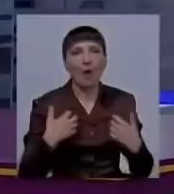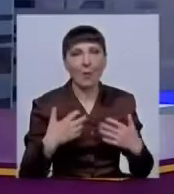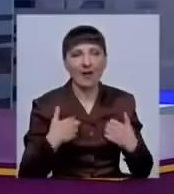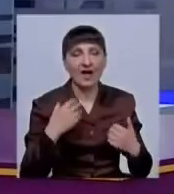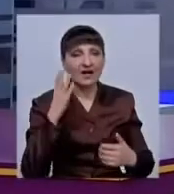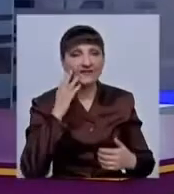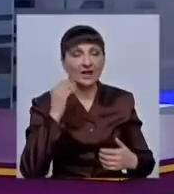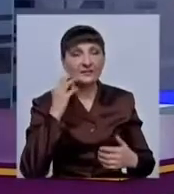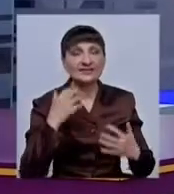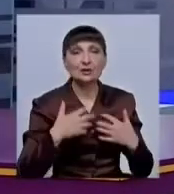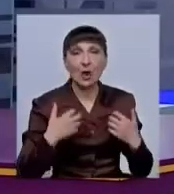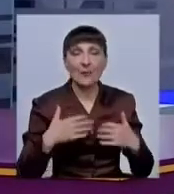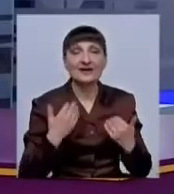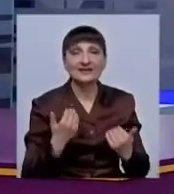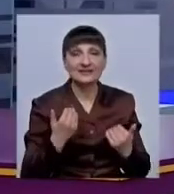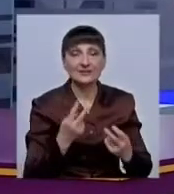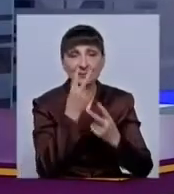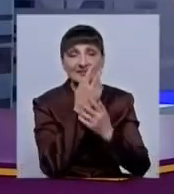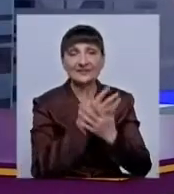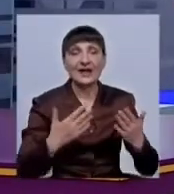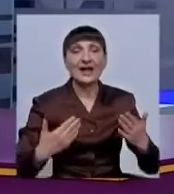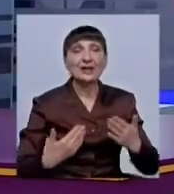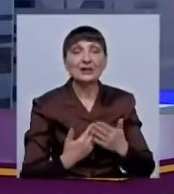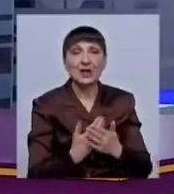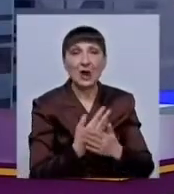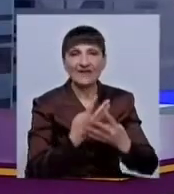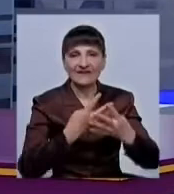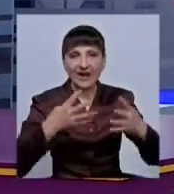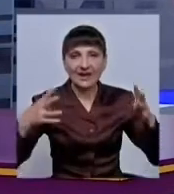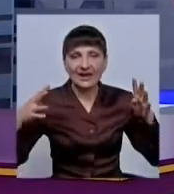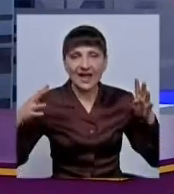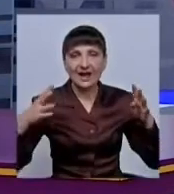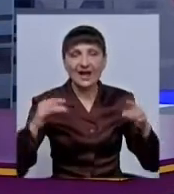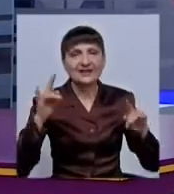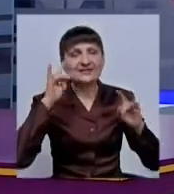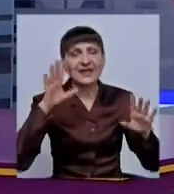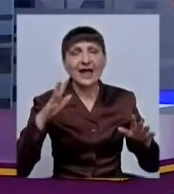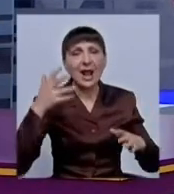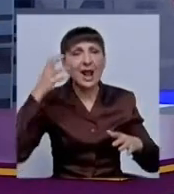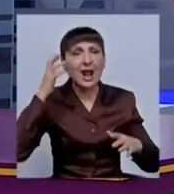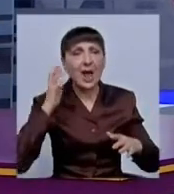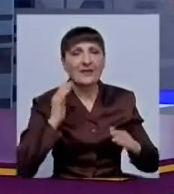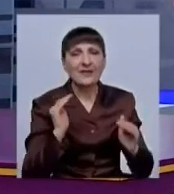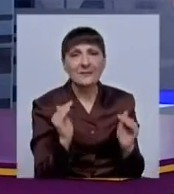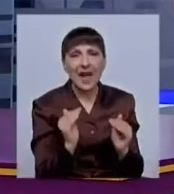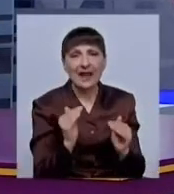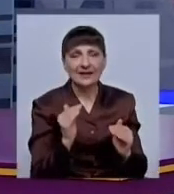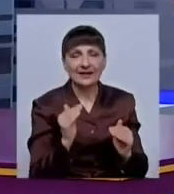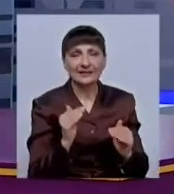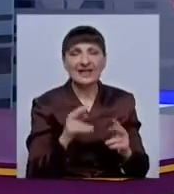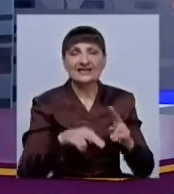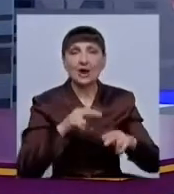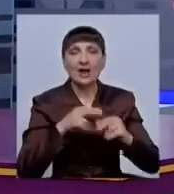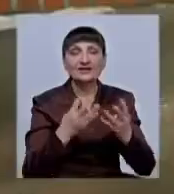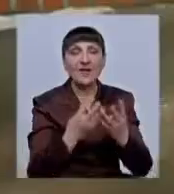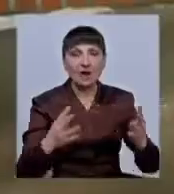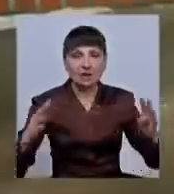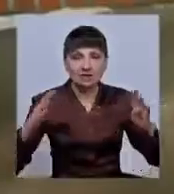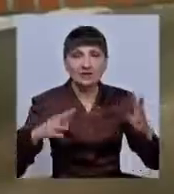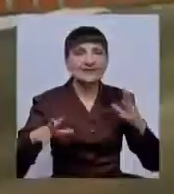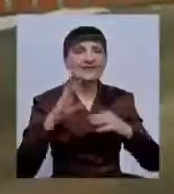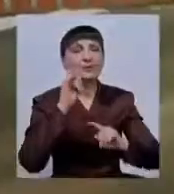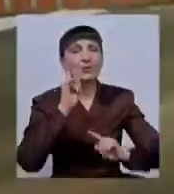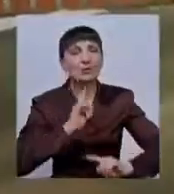В алматинском зверинце сегодня презентовали новый вольер для прославленного львенка Симбы из Актау. Строительство ограждения со